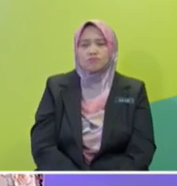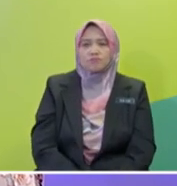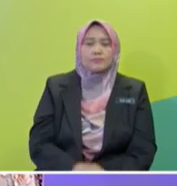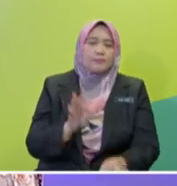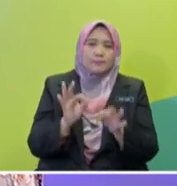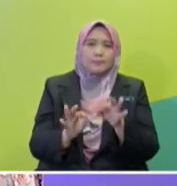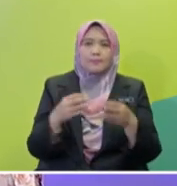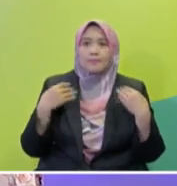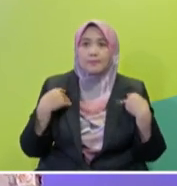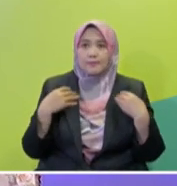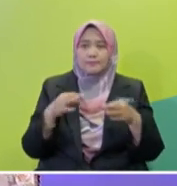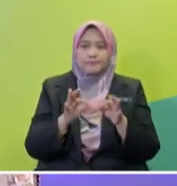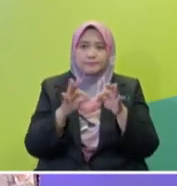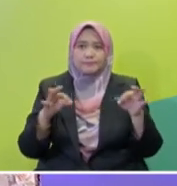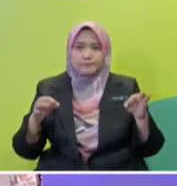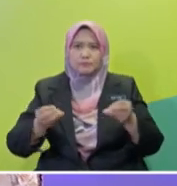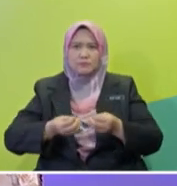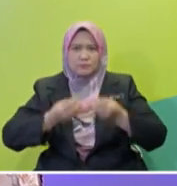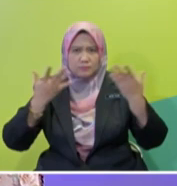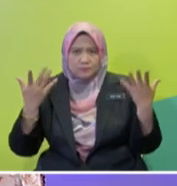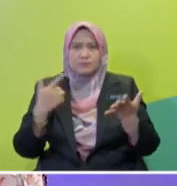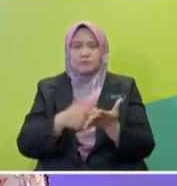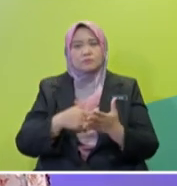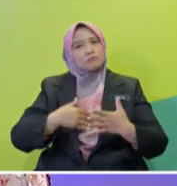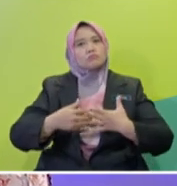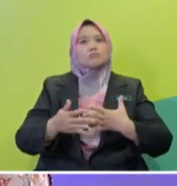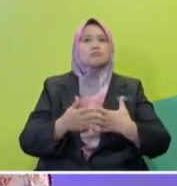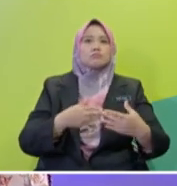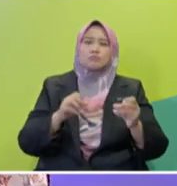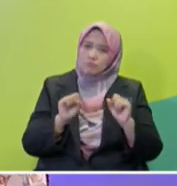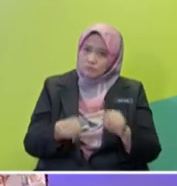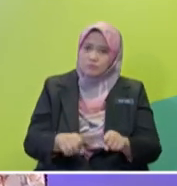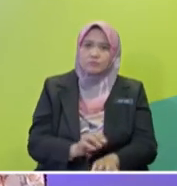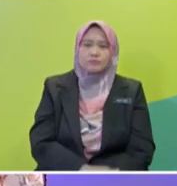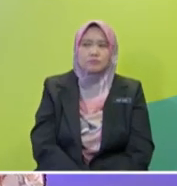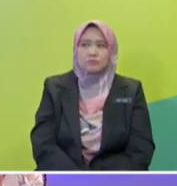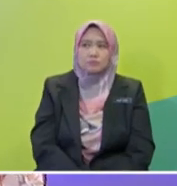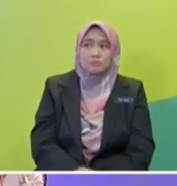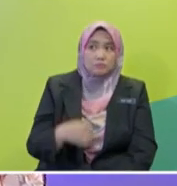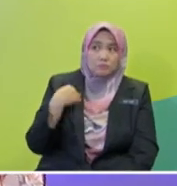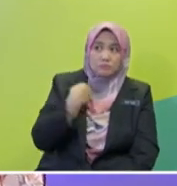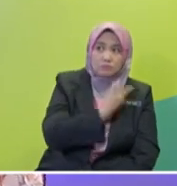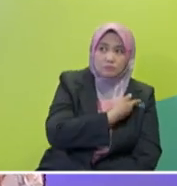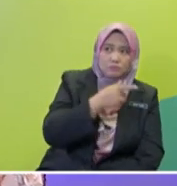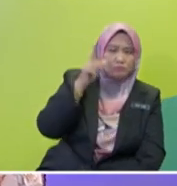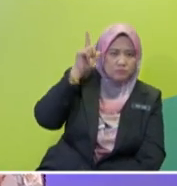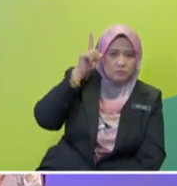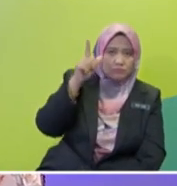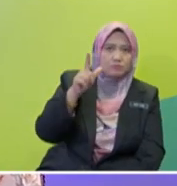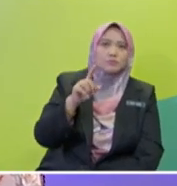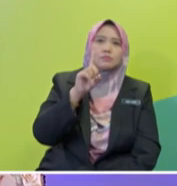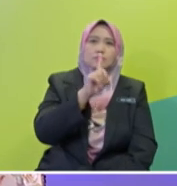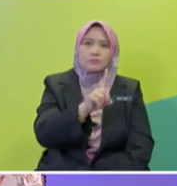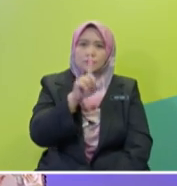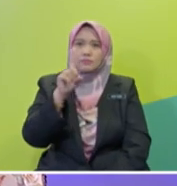oke kemudian kita akan lihat langkah demi langkah Bagaimana untuk kita